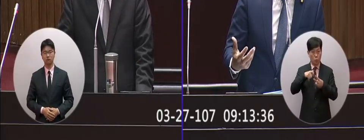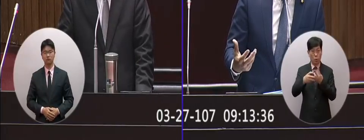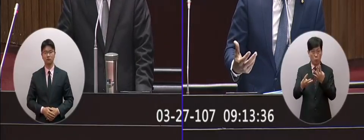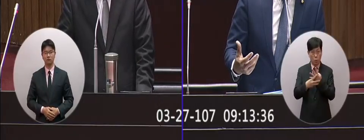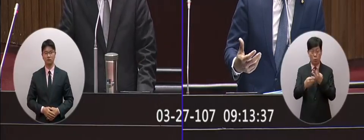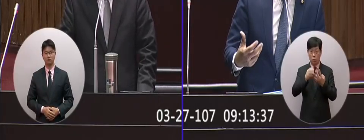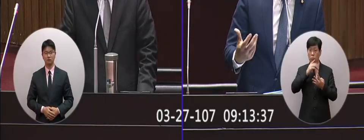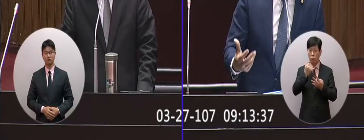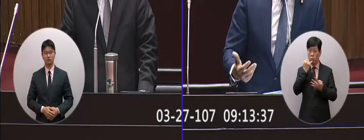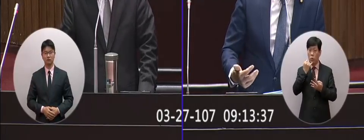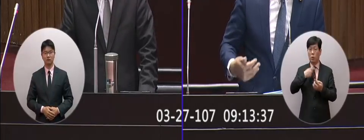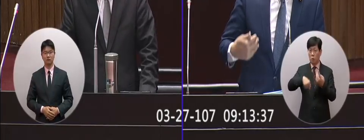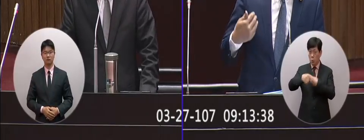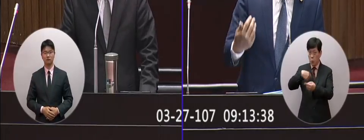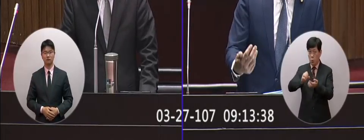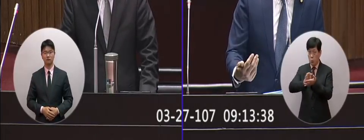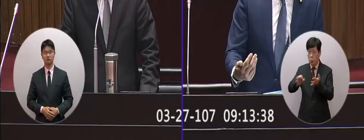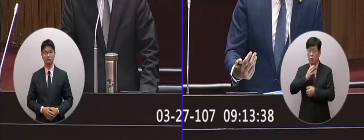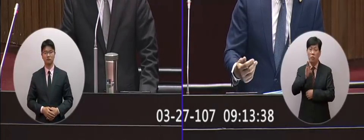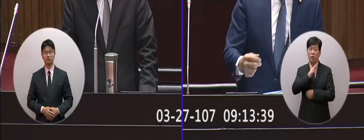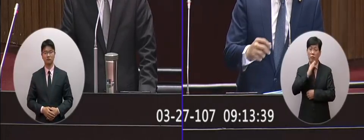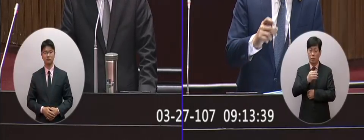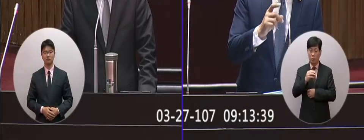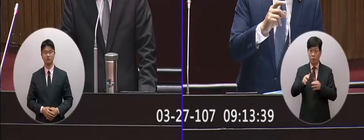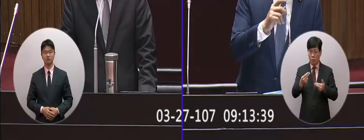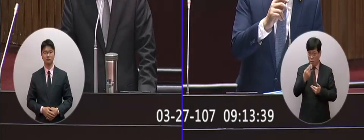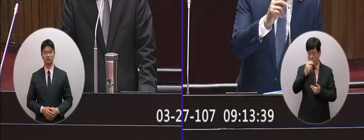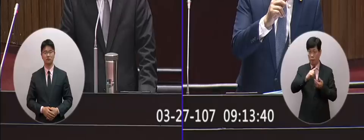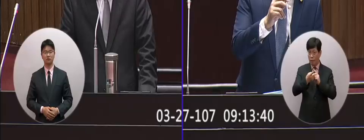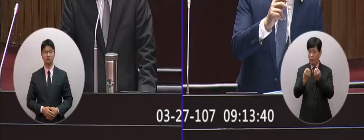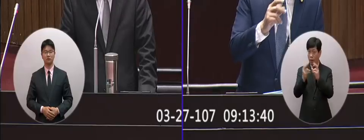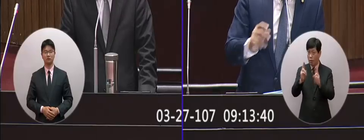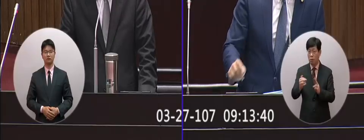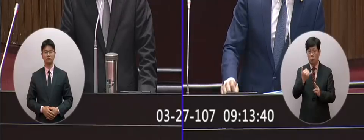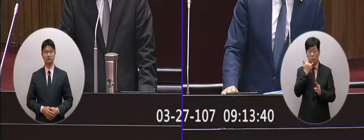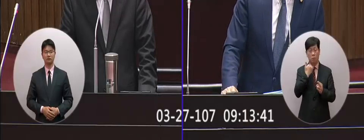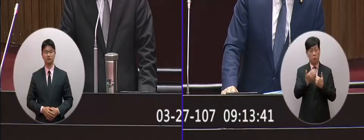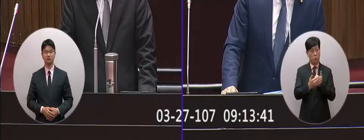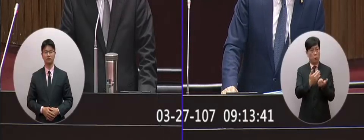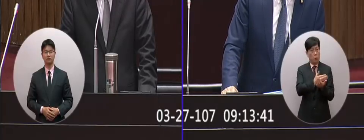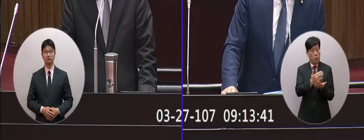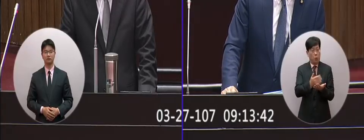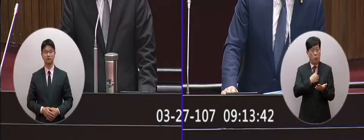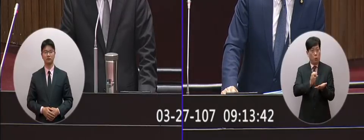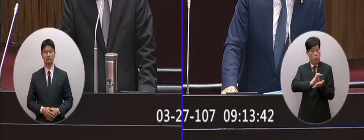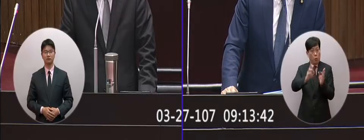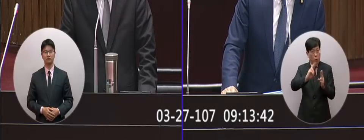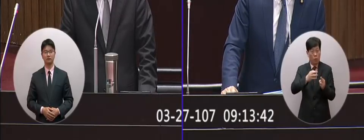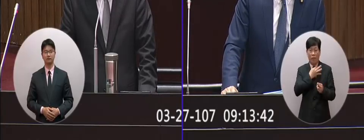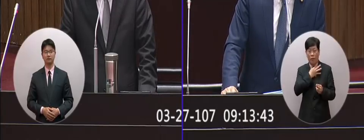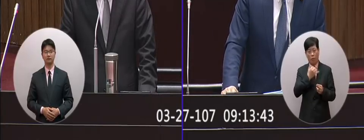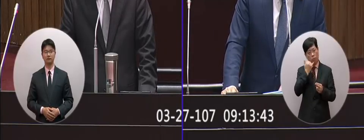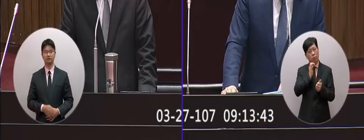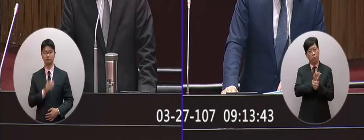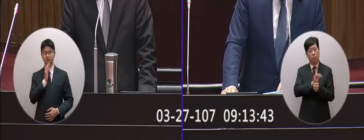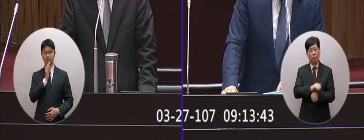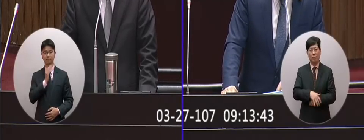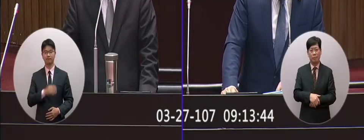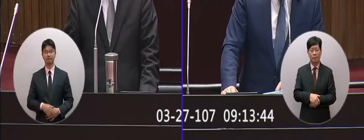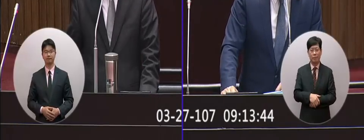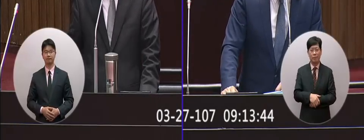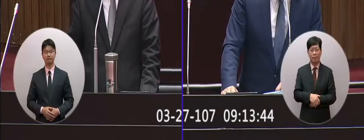变成循环经济，利用废氢形成自己的发电，某种程度也可以解决一部分我们用电上面的一个困难。 是。